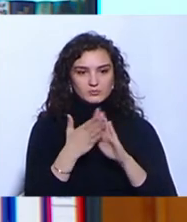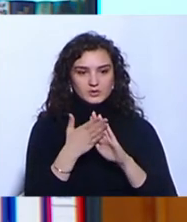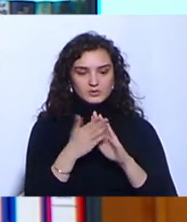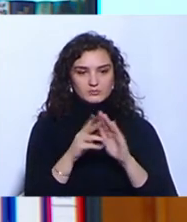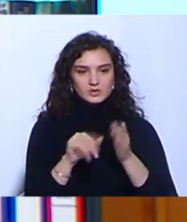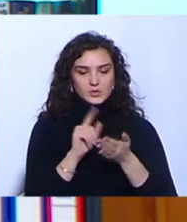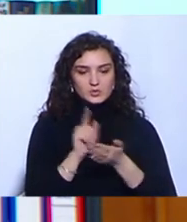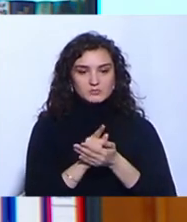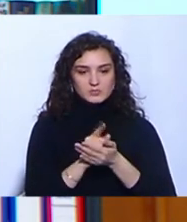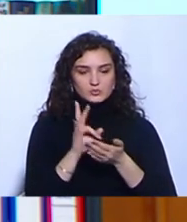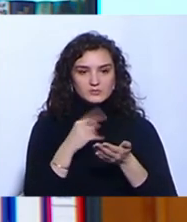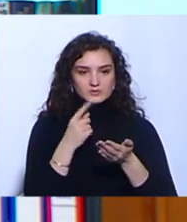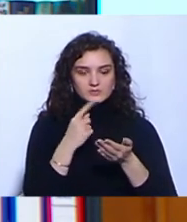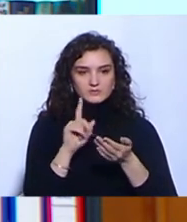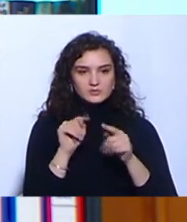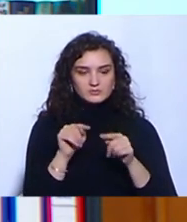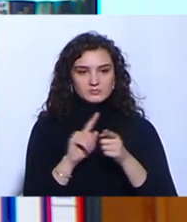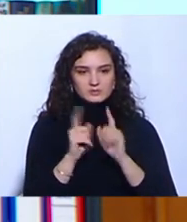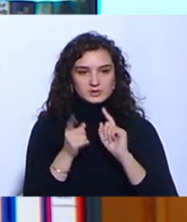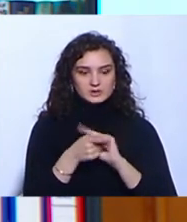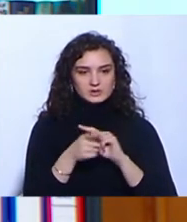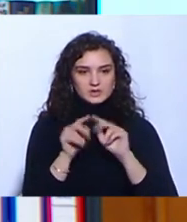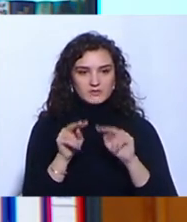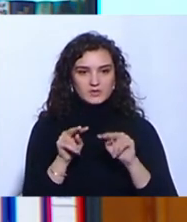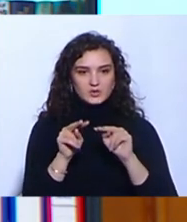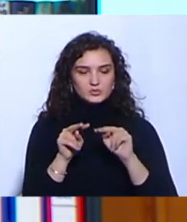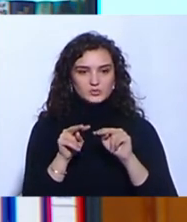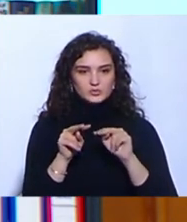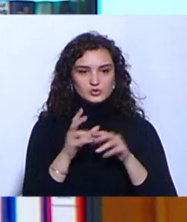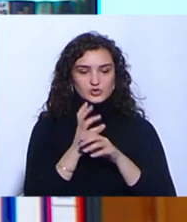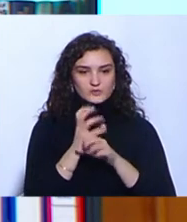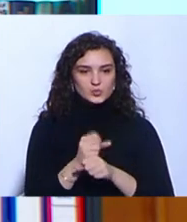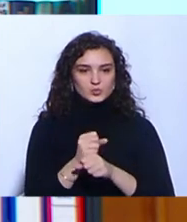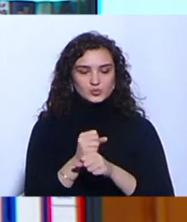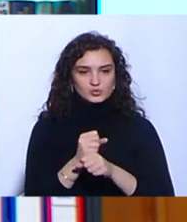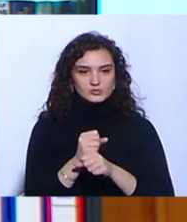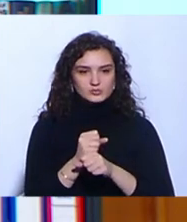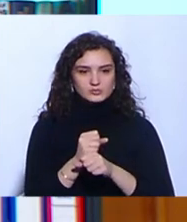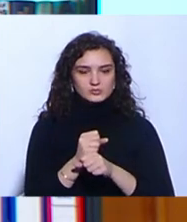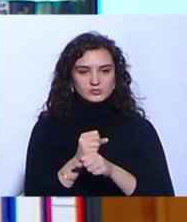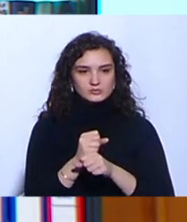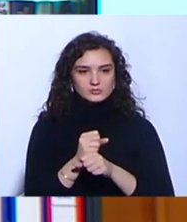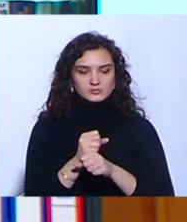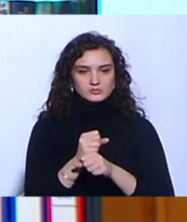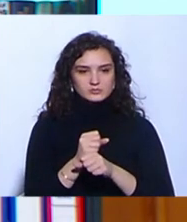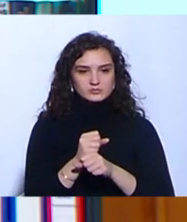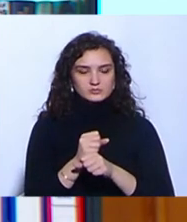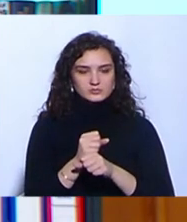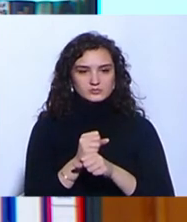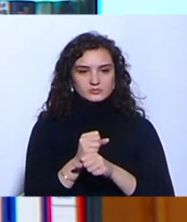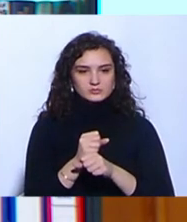და აუცილებლად უნდა ვთქვათ, რომ პირიქით გავაკონტროლოთ, შევზღუდოთ არაუმეტეს